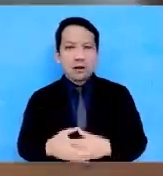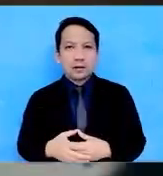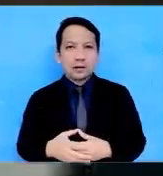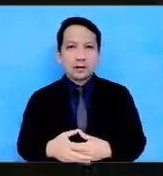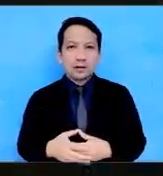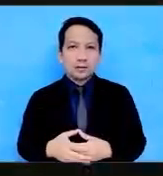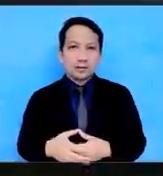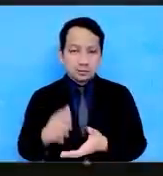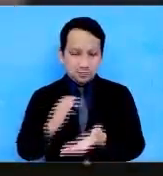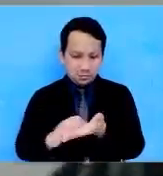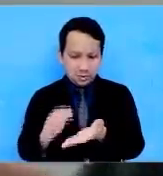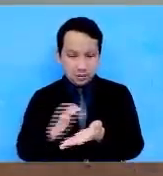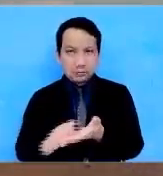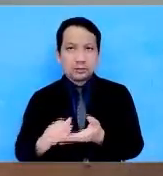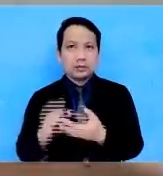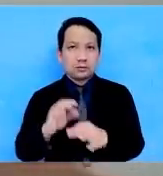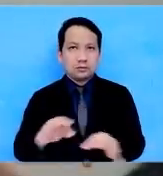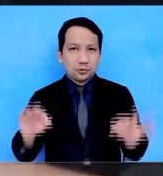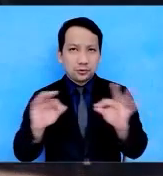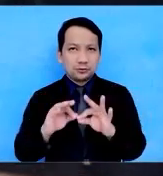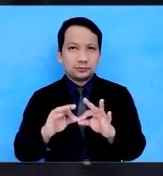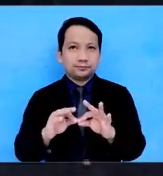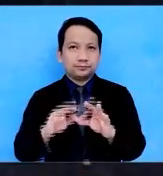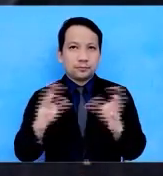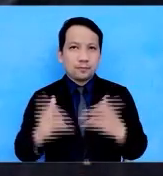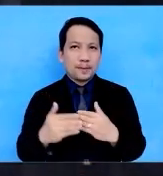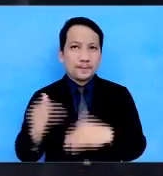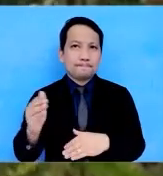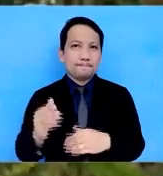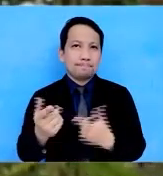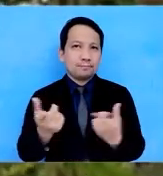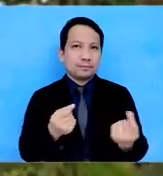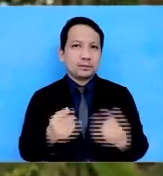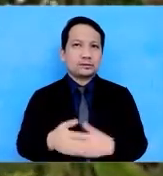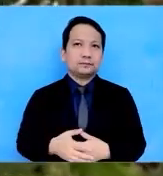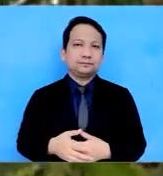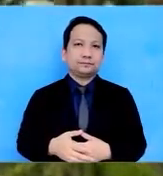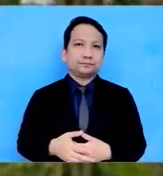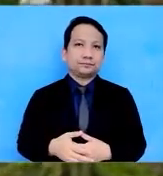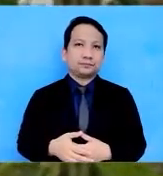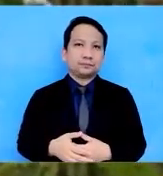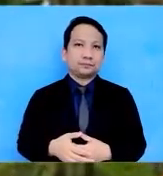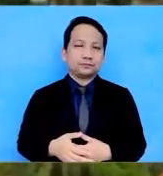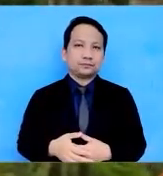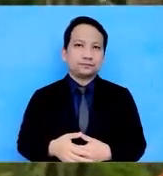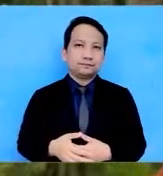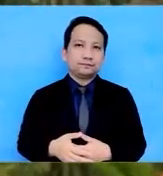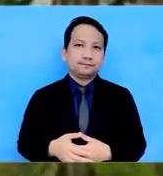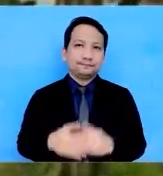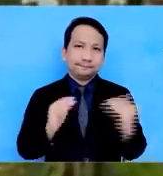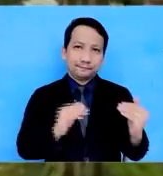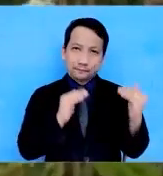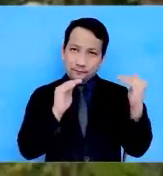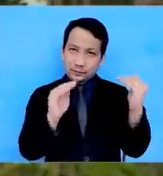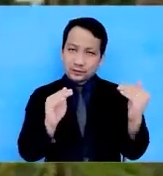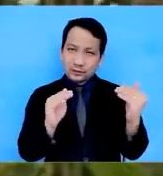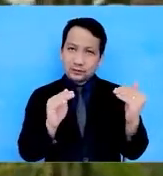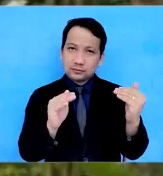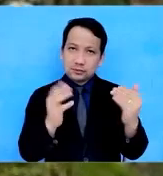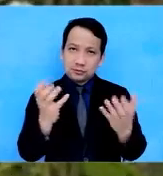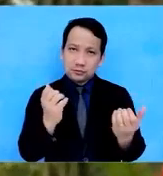practice. Kumpiyansa si Chard, pang world-class ang kanilang mga eksena. We try to elevate the action sequences. Gusto